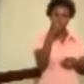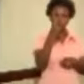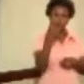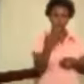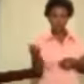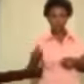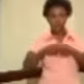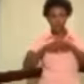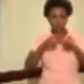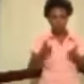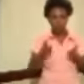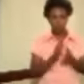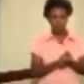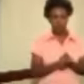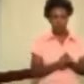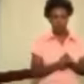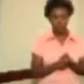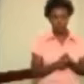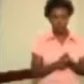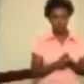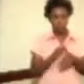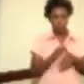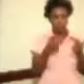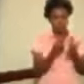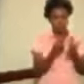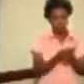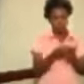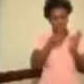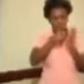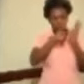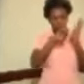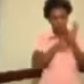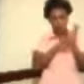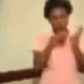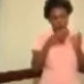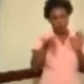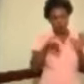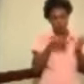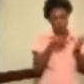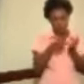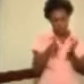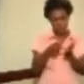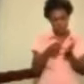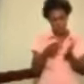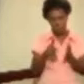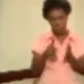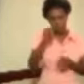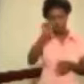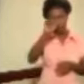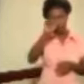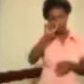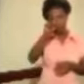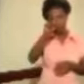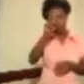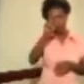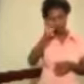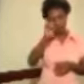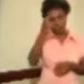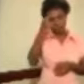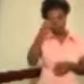à casser toutes les taxes à l'importation, nous, qui facilitait tout l'autre pays pour y vider sous marché, nous.